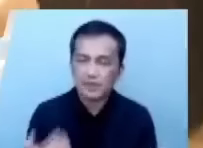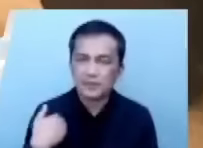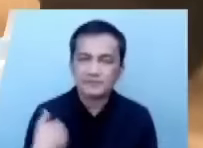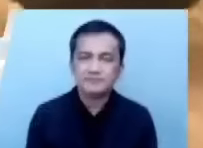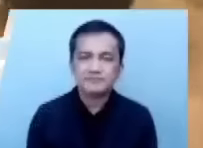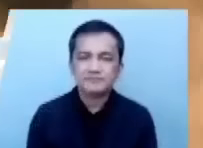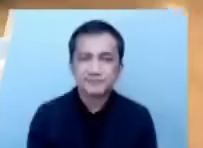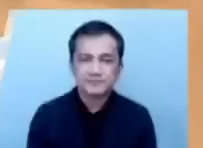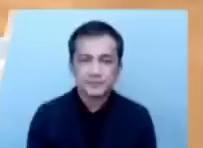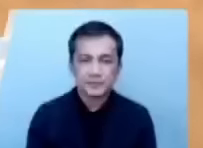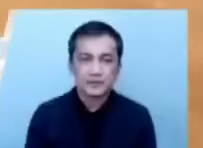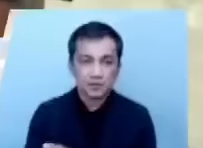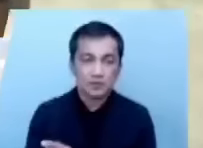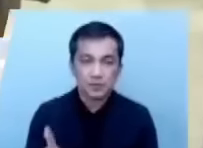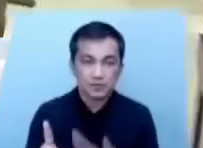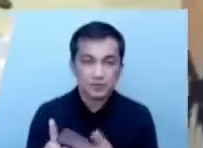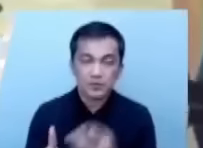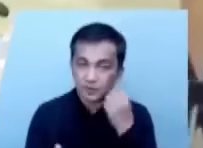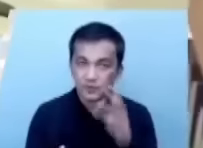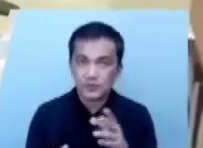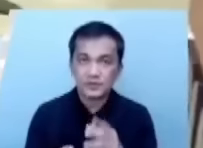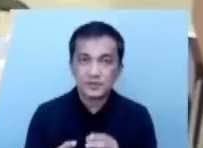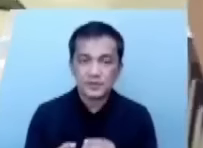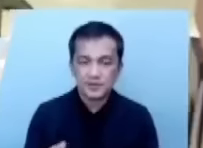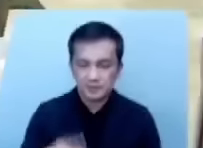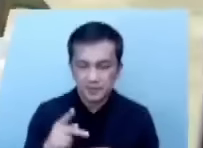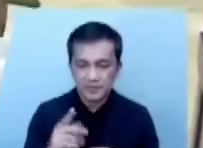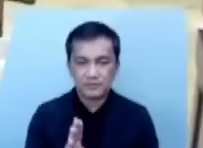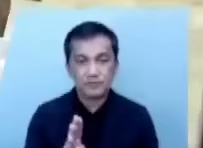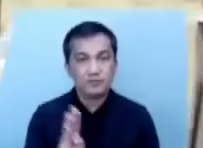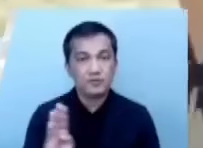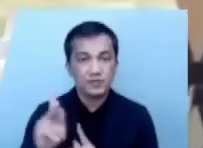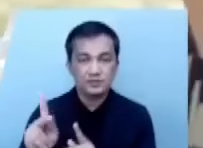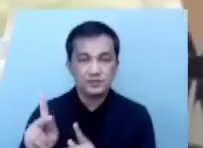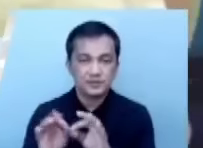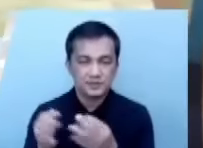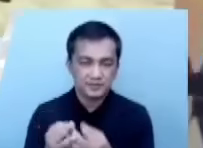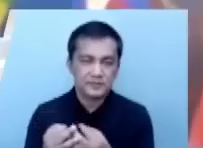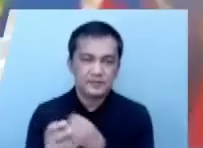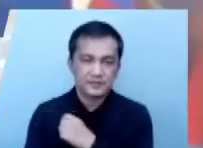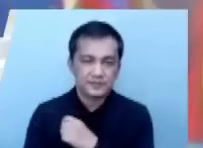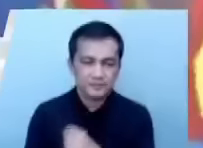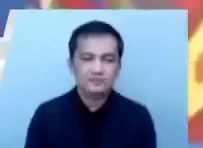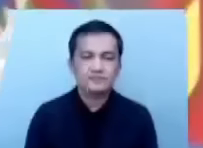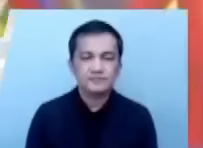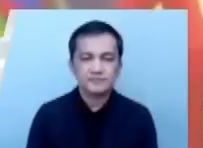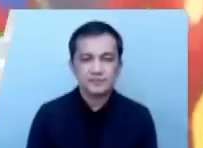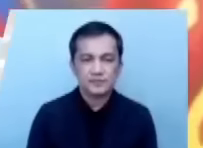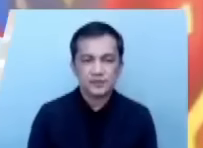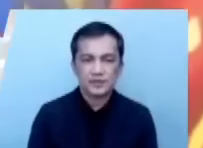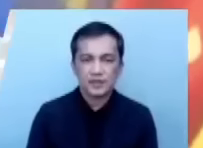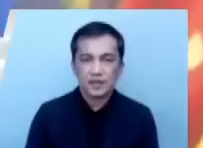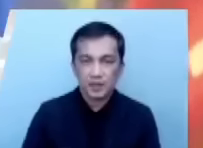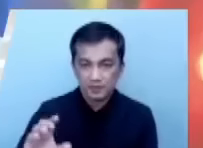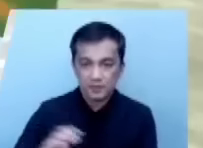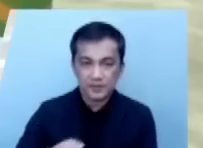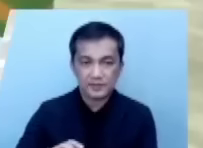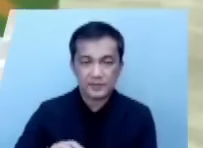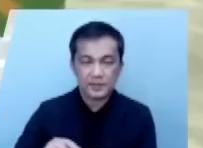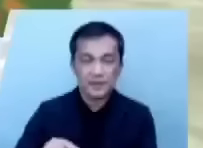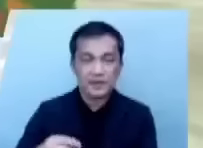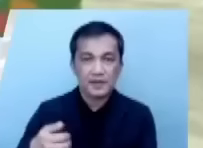Uuwi raw muna ang pride ng Bukidnon sa kanyang pamilya sa probinsya. Ang konting premyong dala ng kampyon ay ilalaan daw